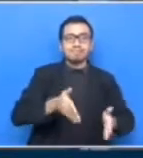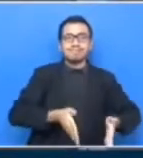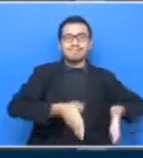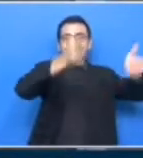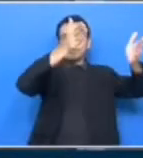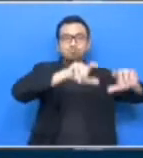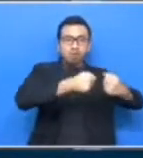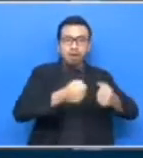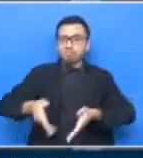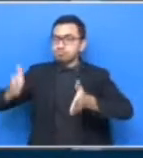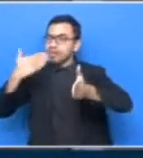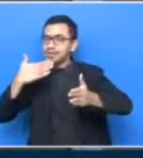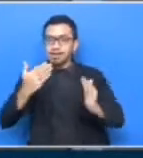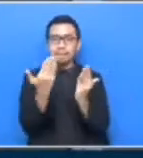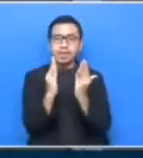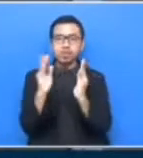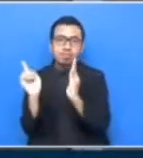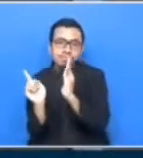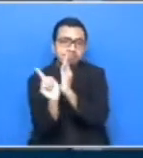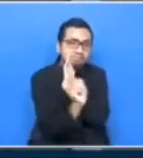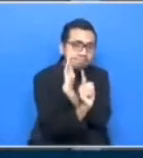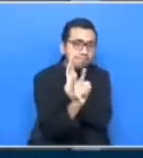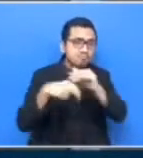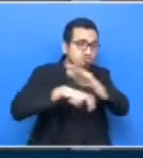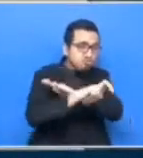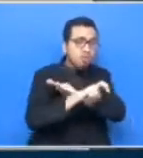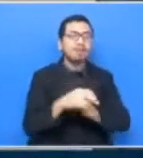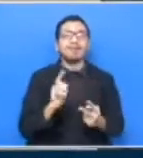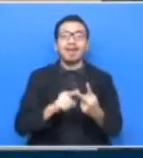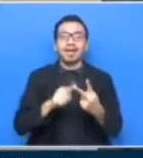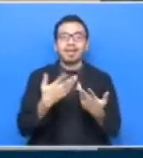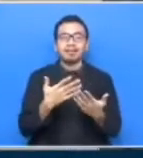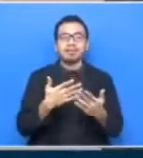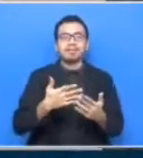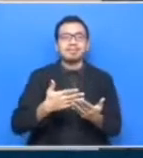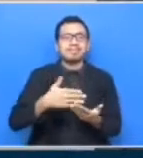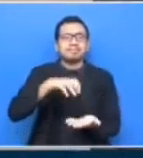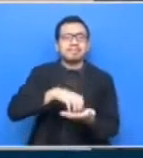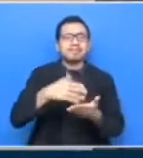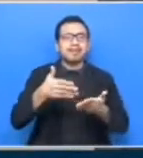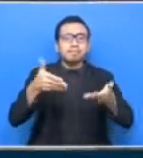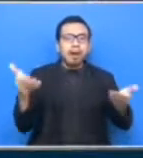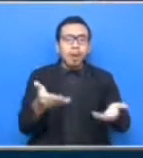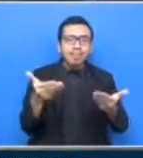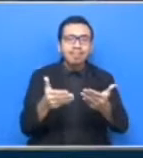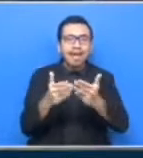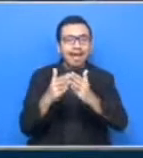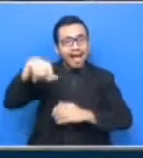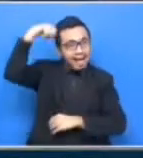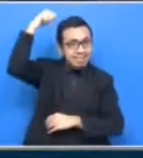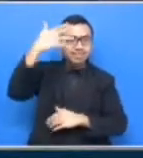satu lainnya berinisial R melarikan diri dari Pondok perawatan asrama haji er baru akan dirawat di RSUD anutapura Palu